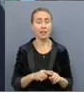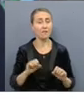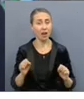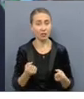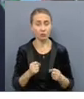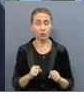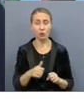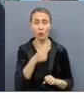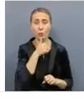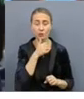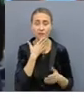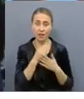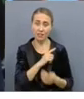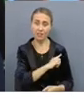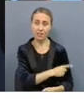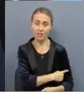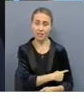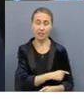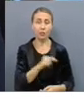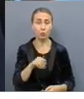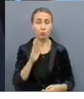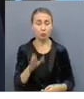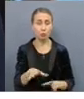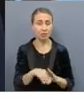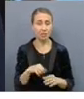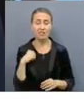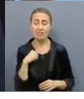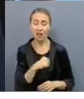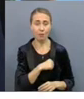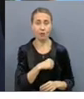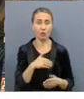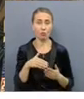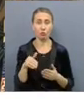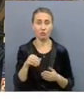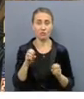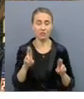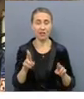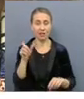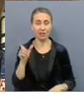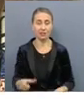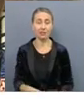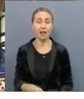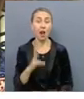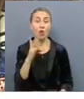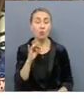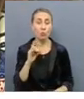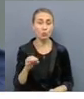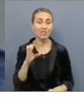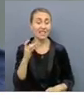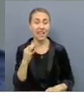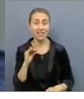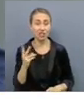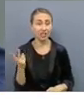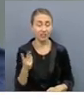возможность попробовать свои силы. Тут будет отбор из самых лучших специалистов. Таких как Нургули, Сейджан,